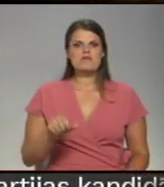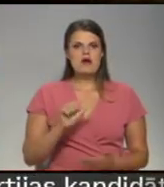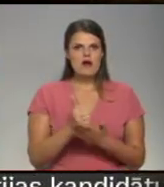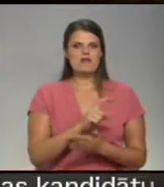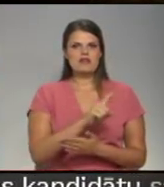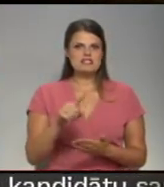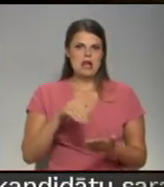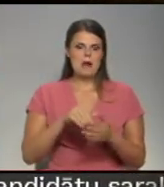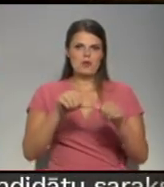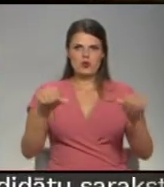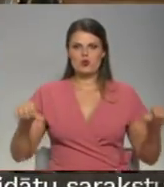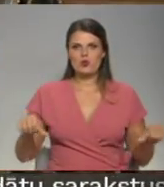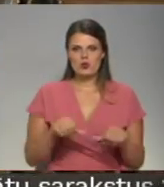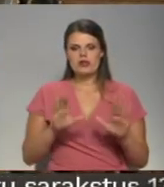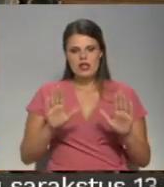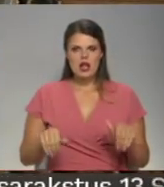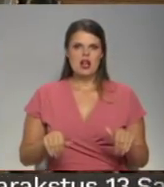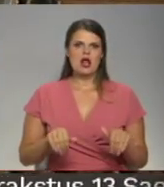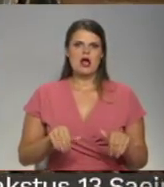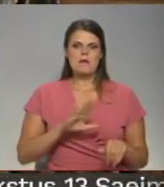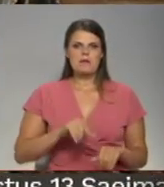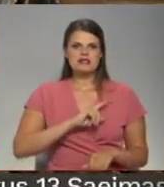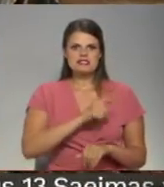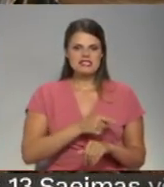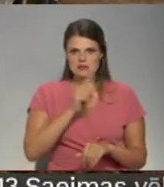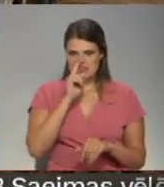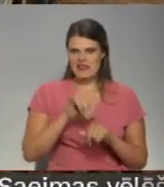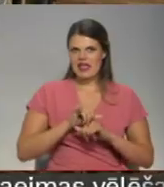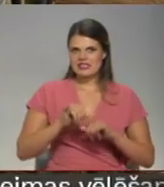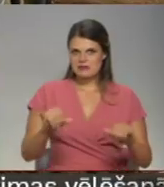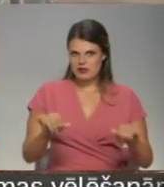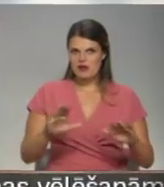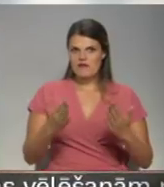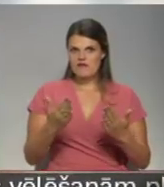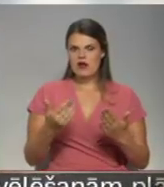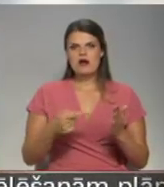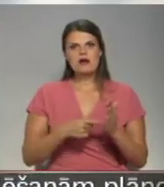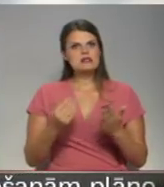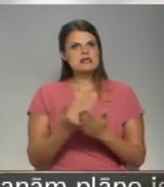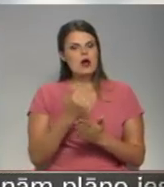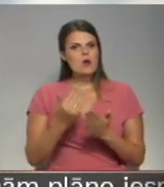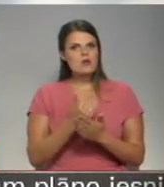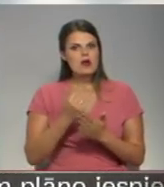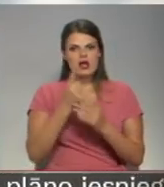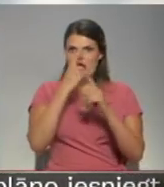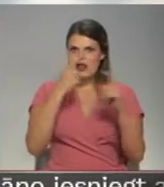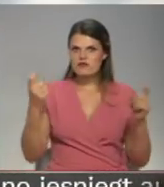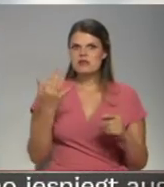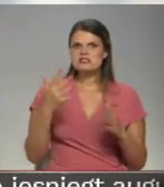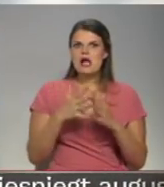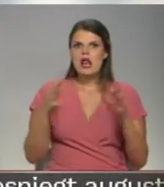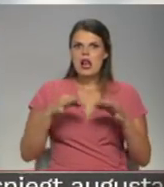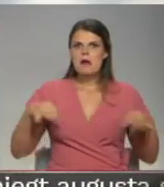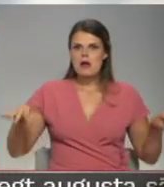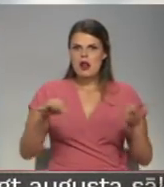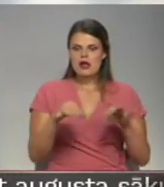Lokalizēt, ierobežot, lai pēc iespējas neizplatītos. Vai ir kādas jaunākas aplēses par to, cik liela platība